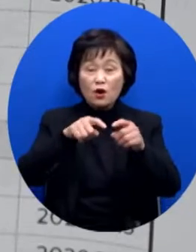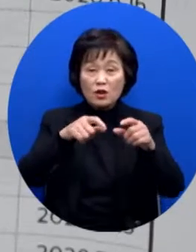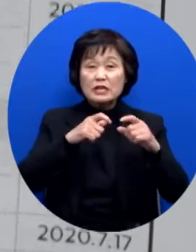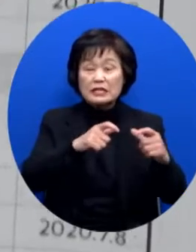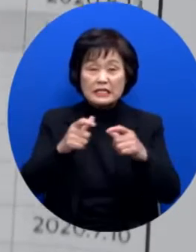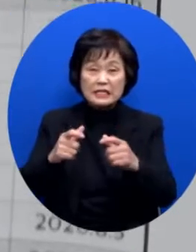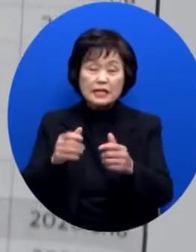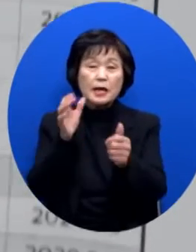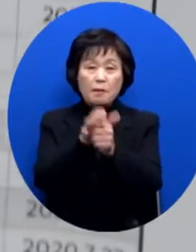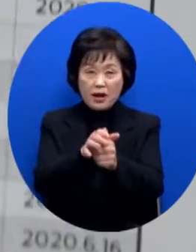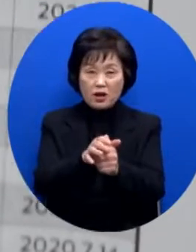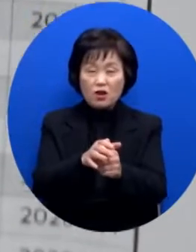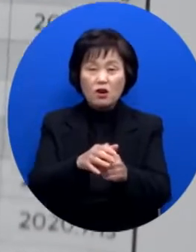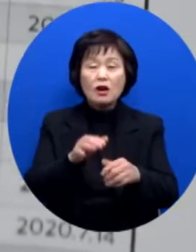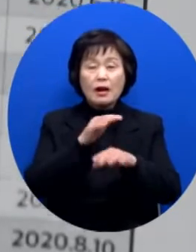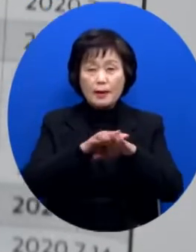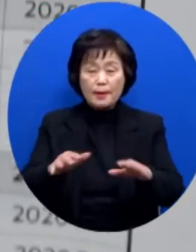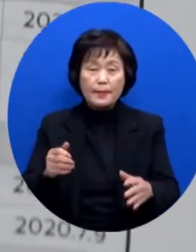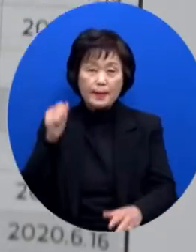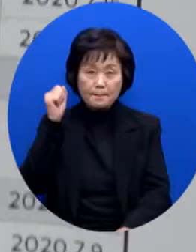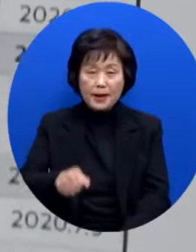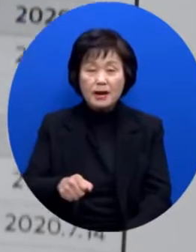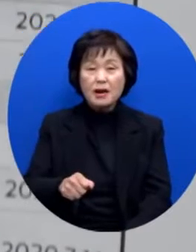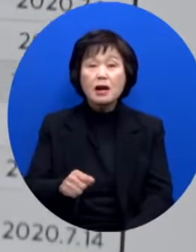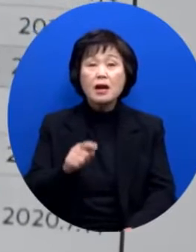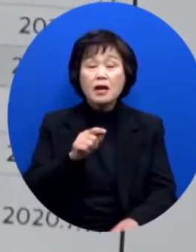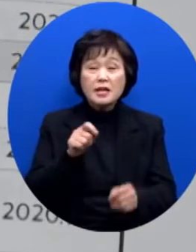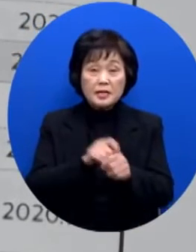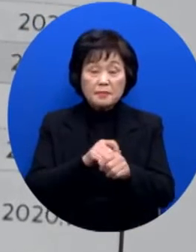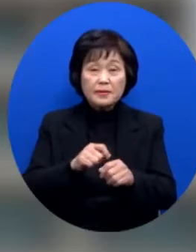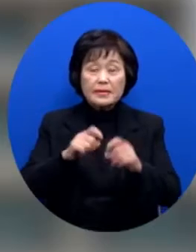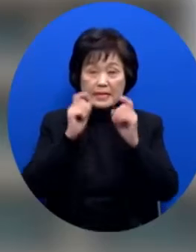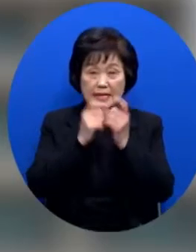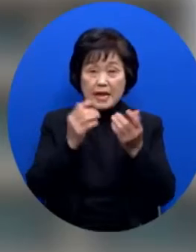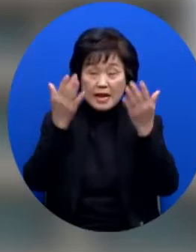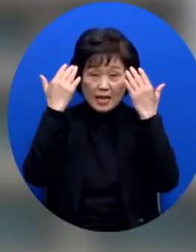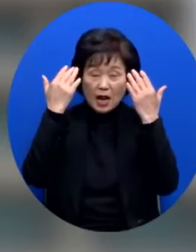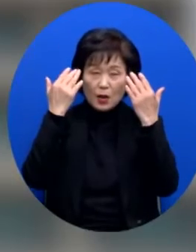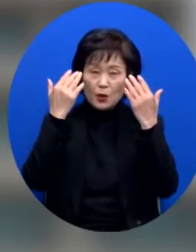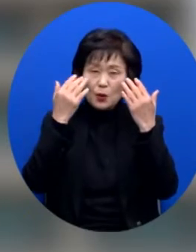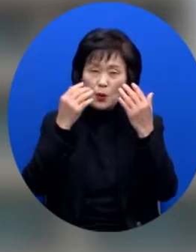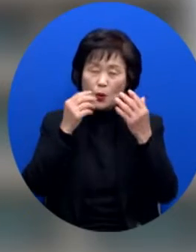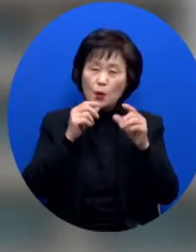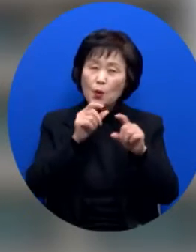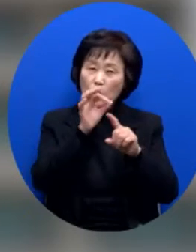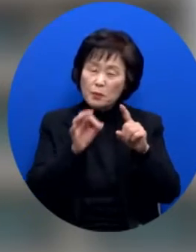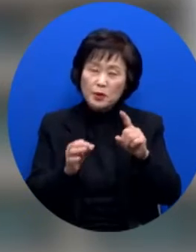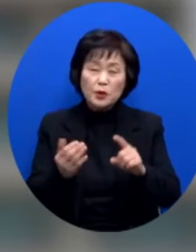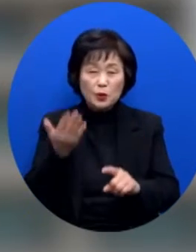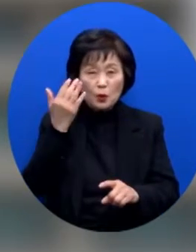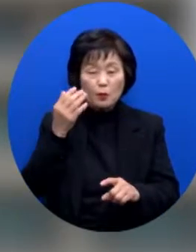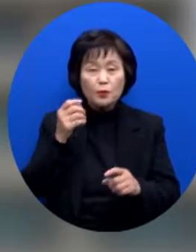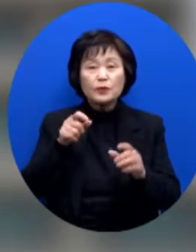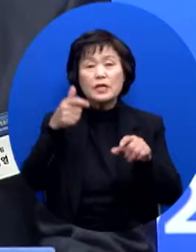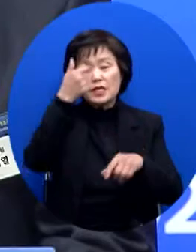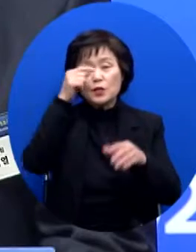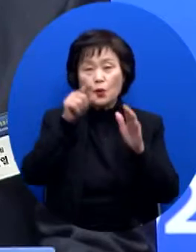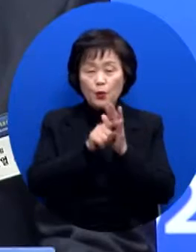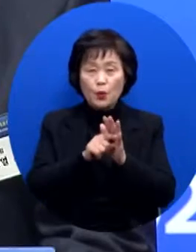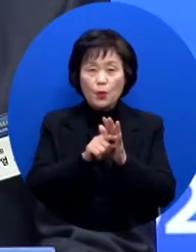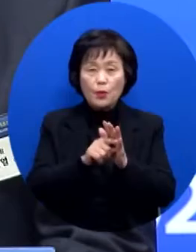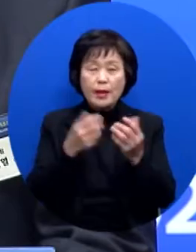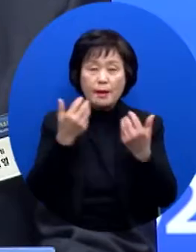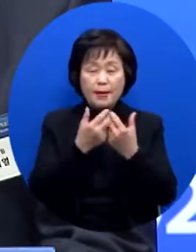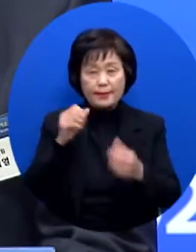법 개정안을 처리했습니다 이렇게 사하게 비중이 높은 기독교학교 의 반발이 컸습니다 4 악의